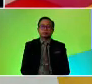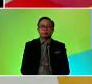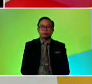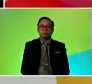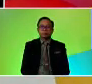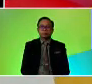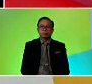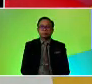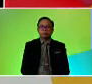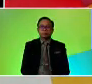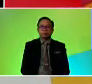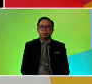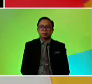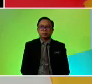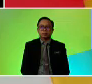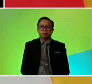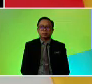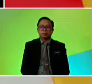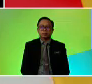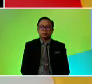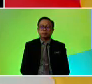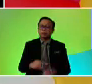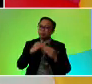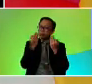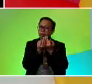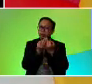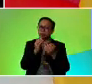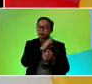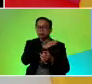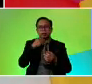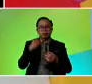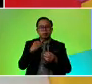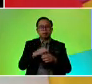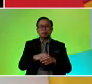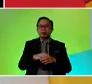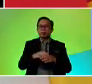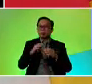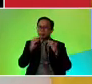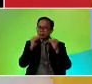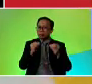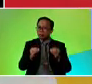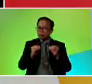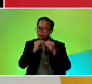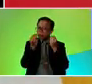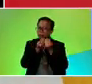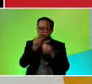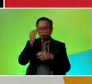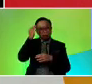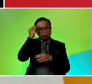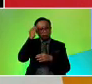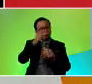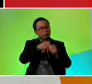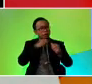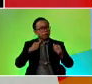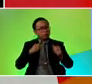terhadap diri sendiri keluarga jadi pentingnya untuk kita ketahui cara mengelakkan